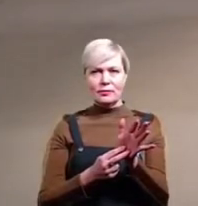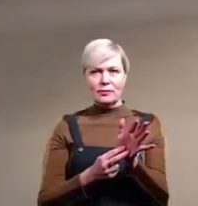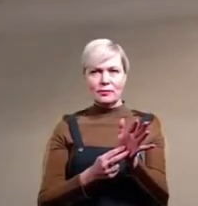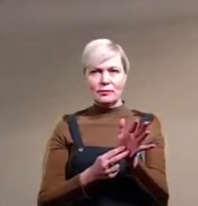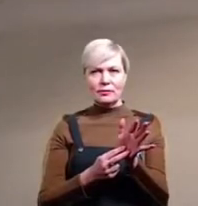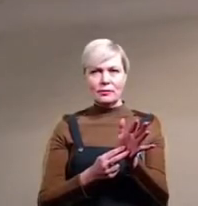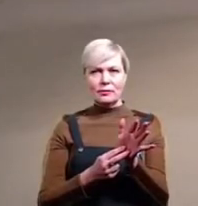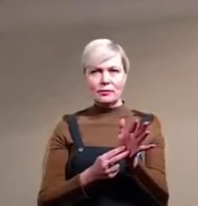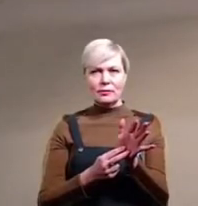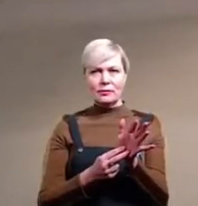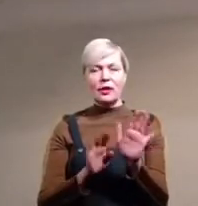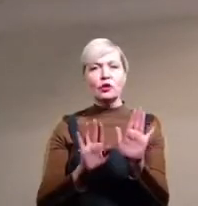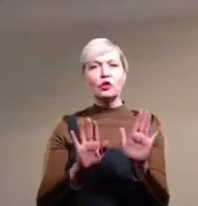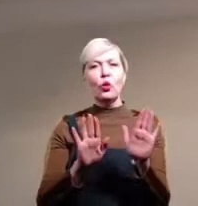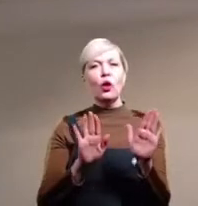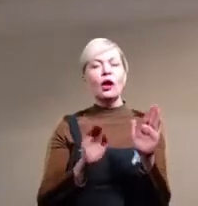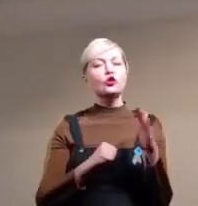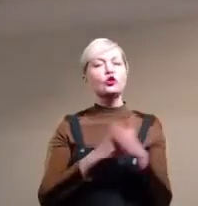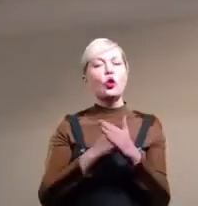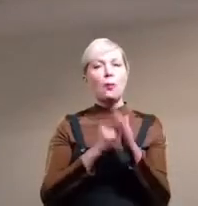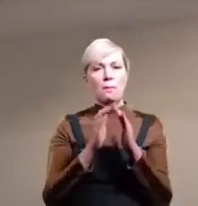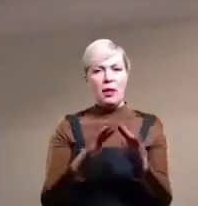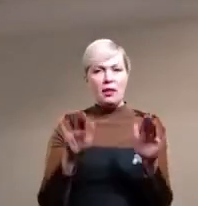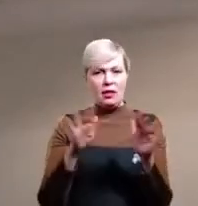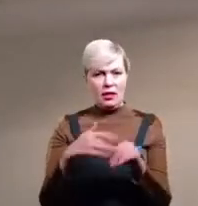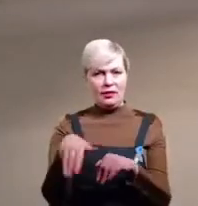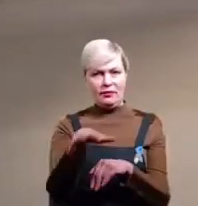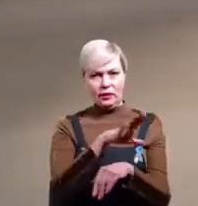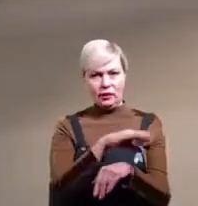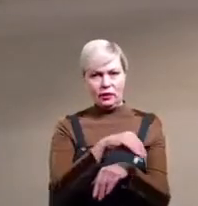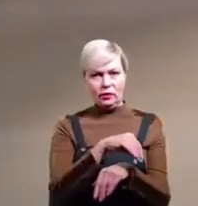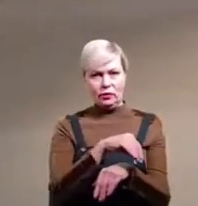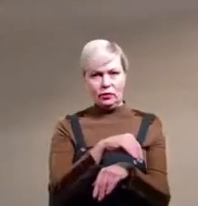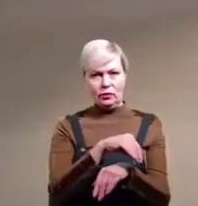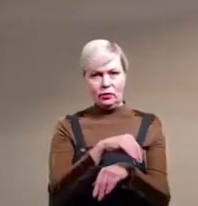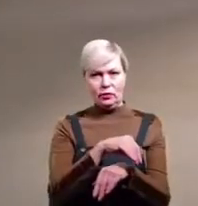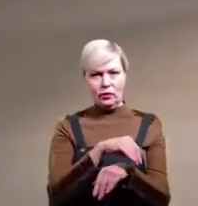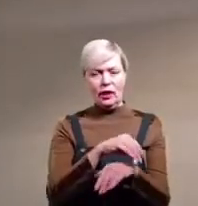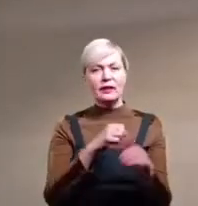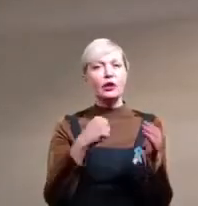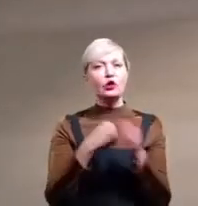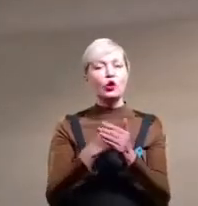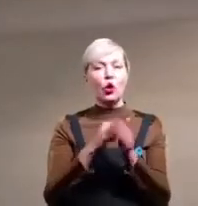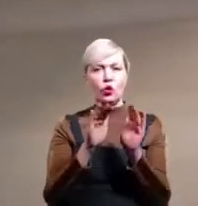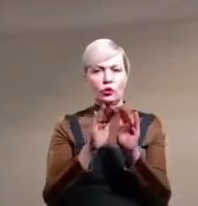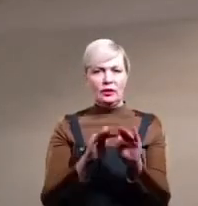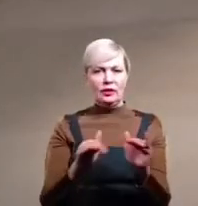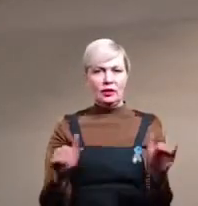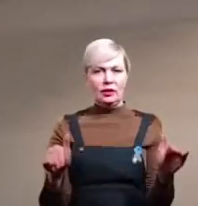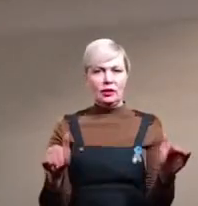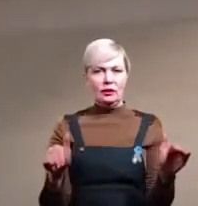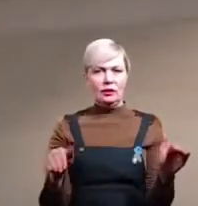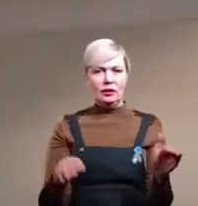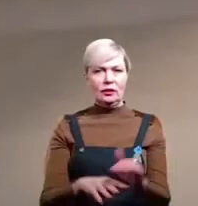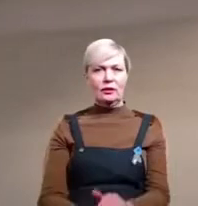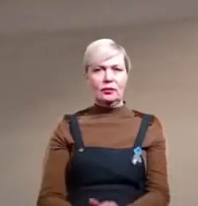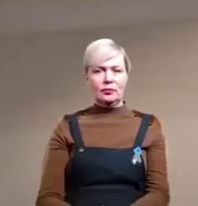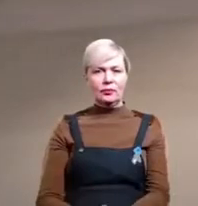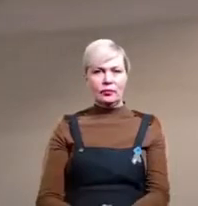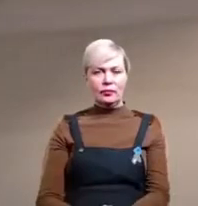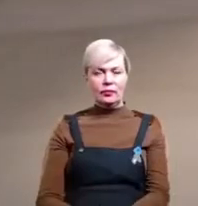Да, это еще до пения. Это до тишины. Это до тишины. Там у вас на